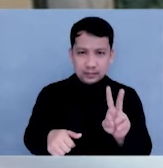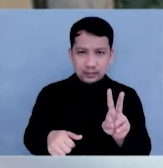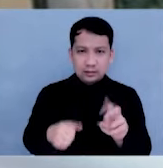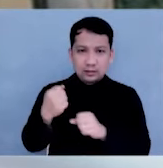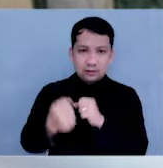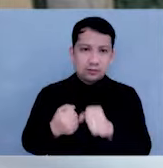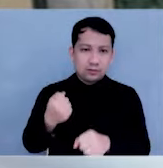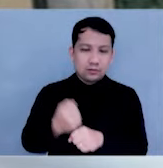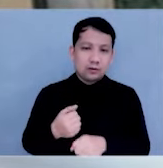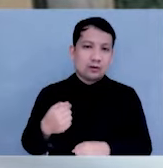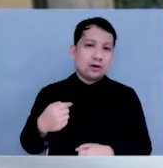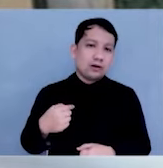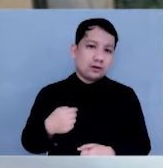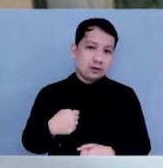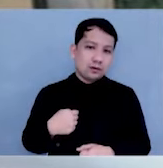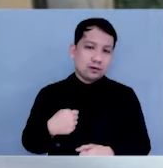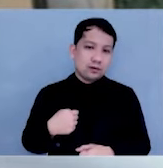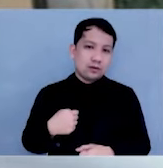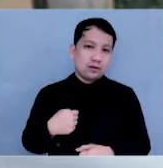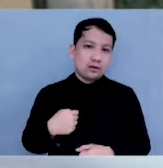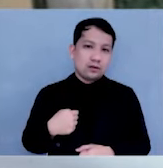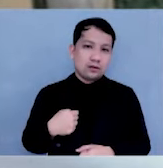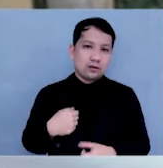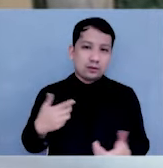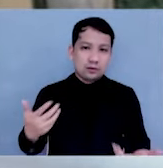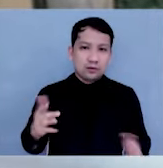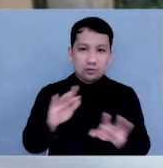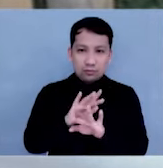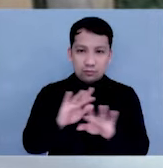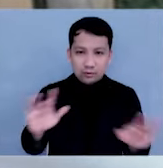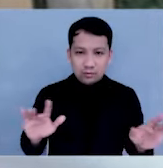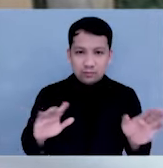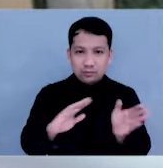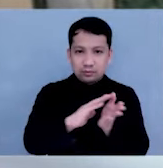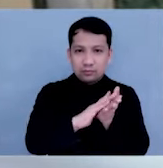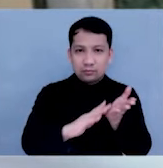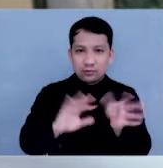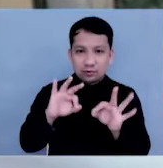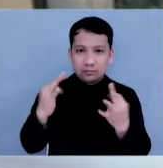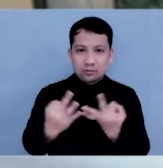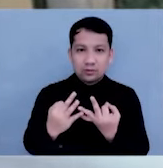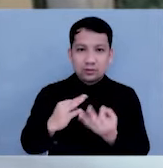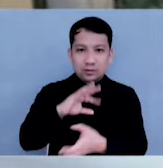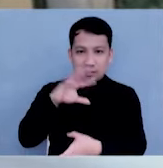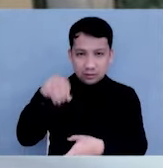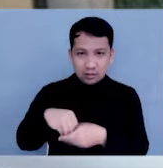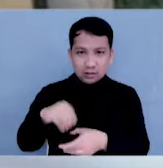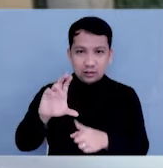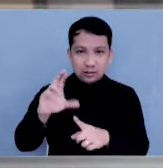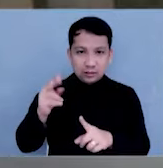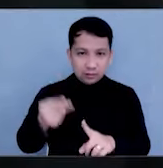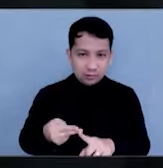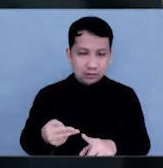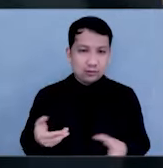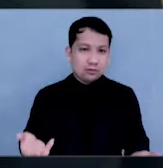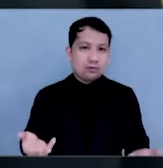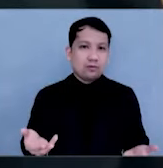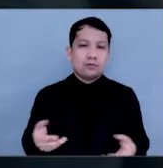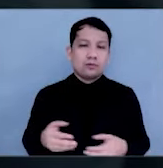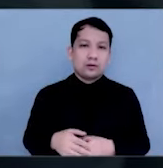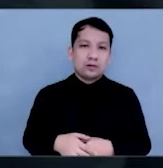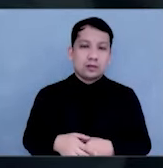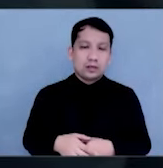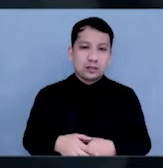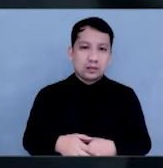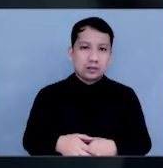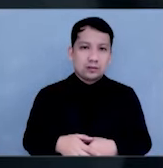ko dyan. Wa ako'y single bloodline kay Pasod. Karon unay gugma ko. Si